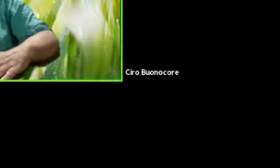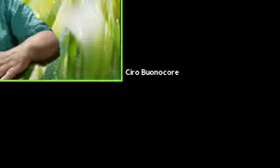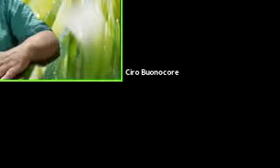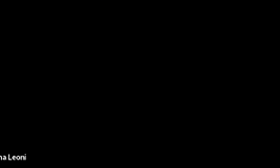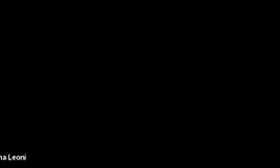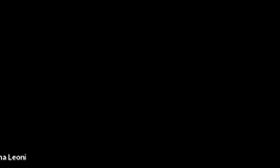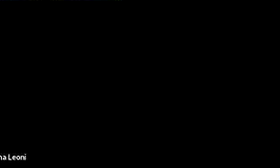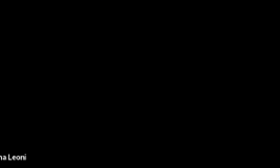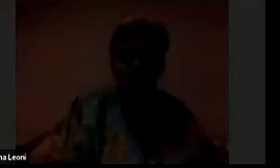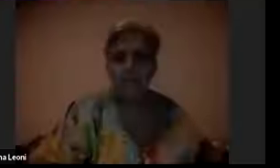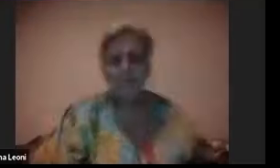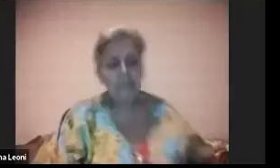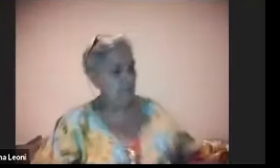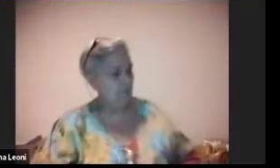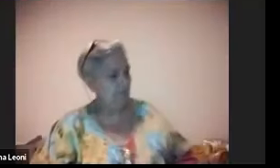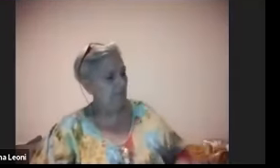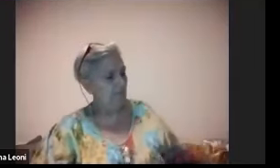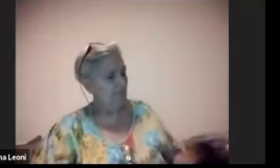Vediamo.